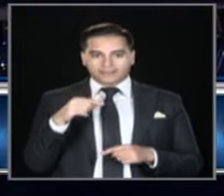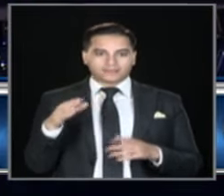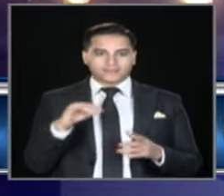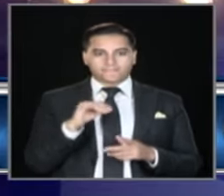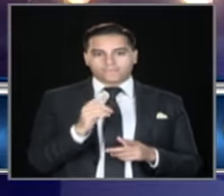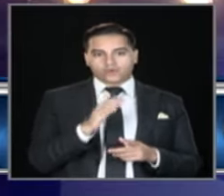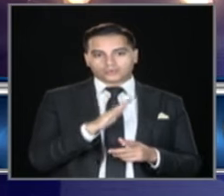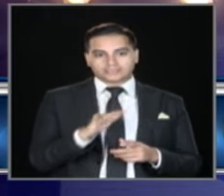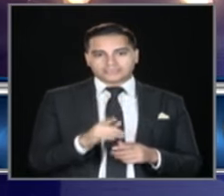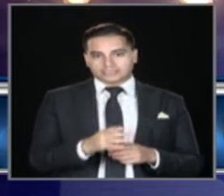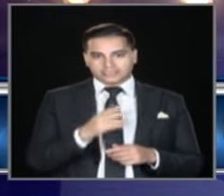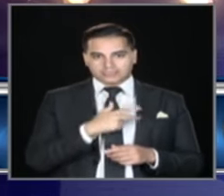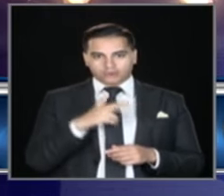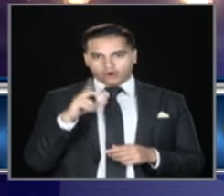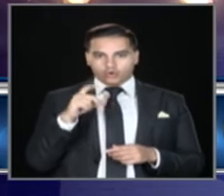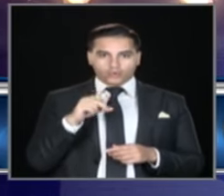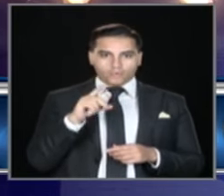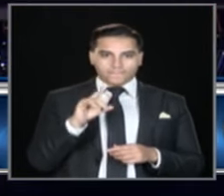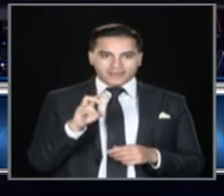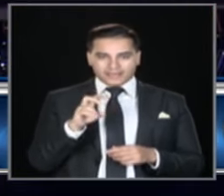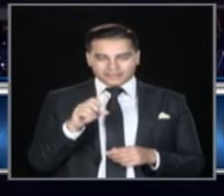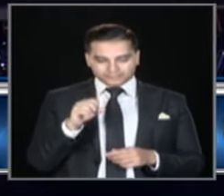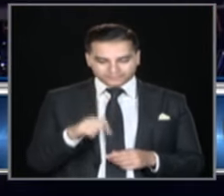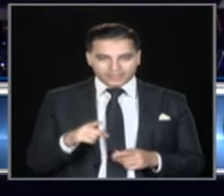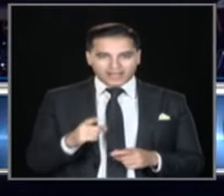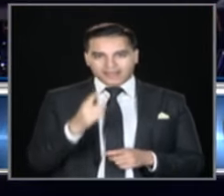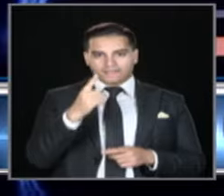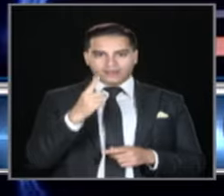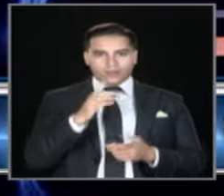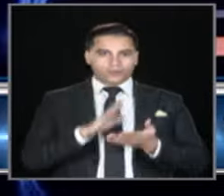اجابتك روبيه روبيه الهدف